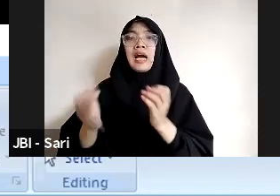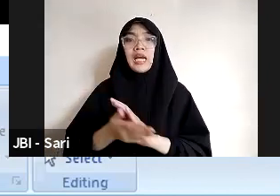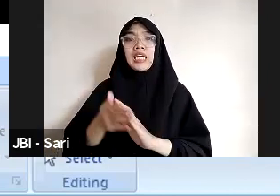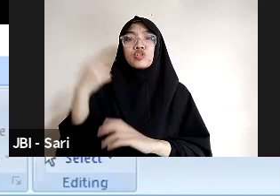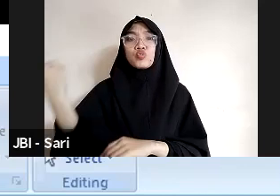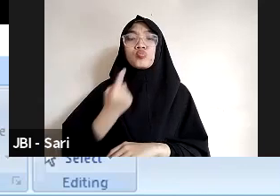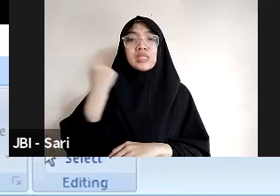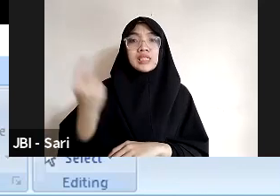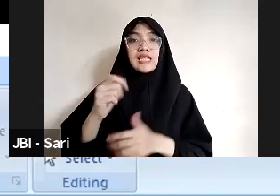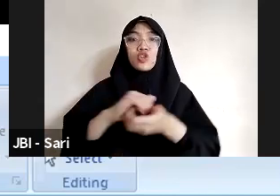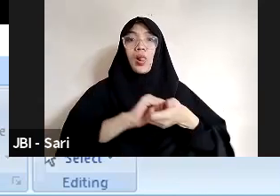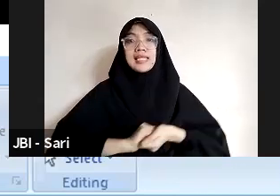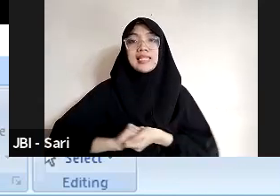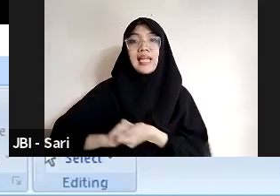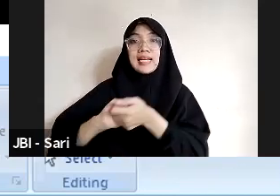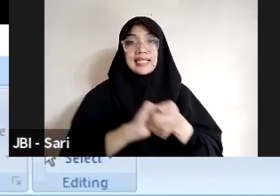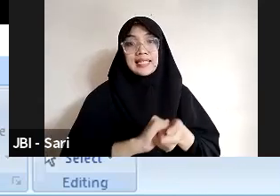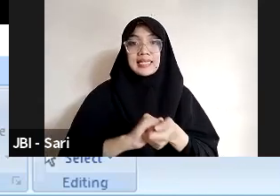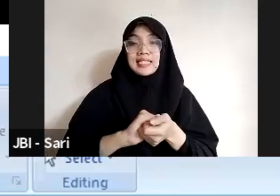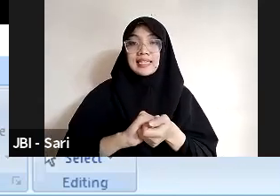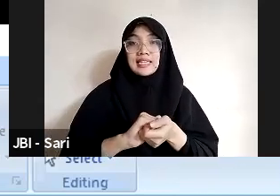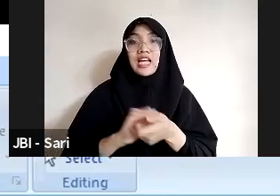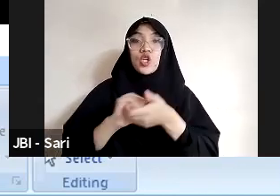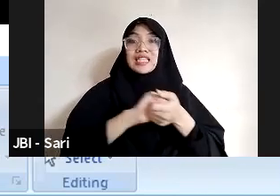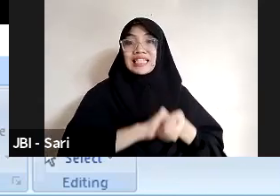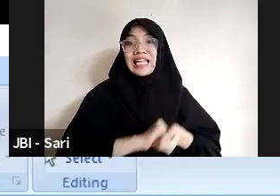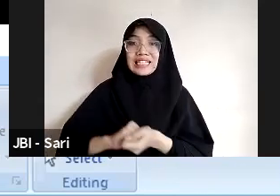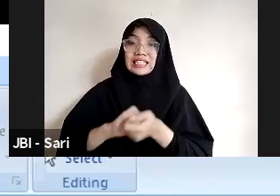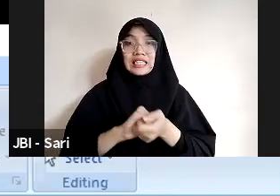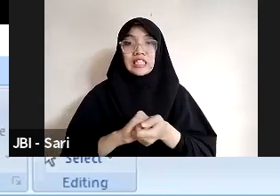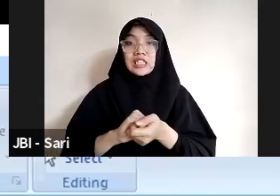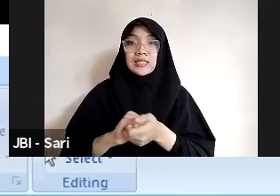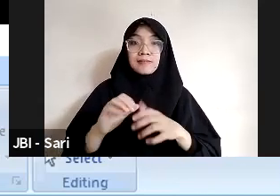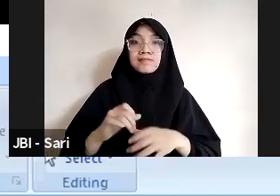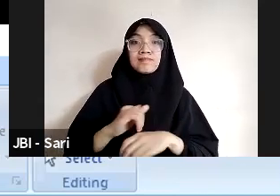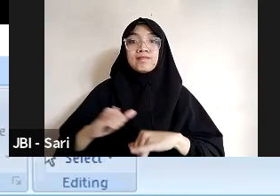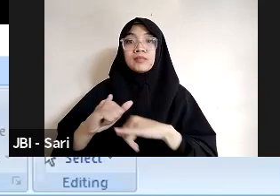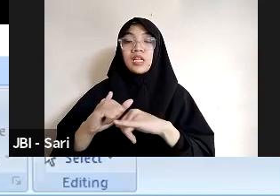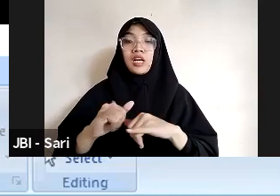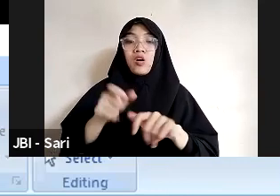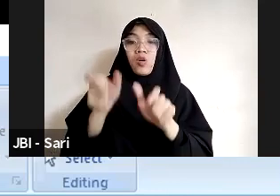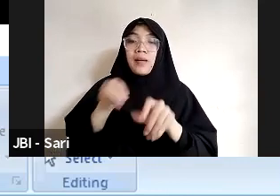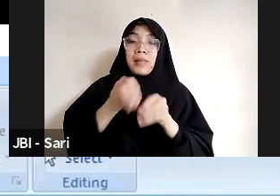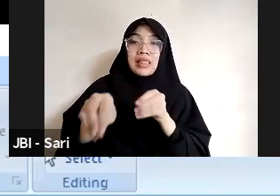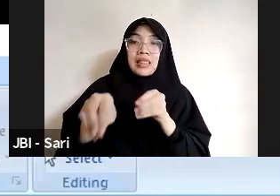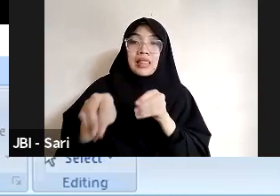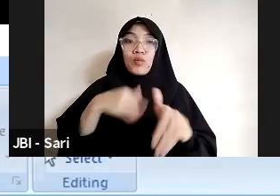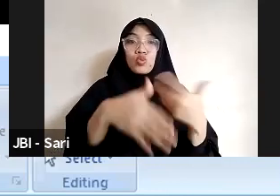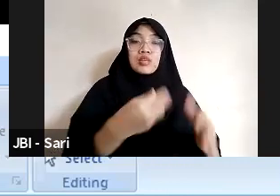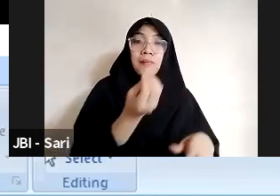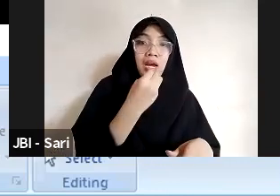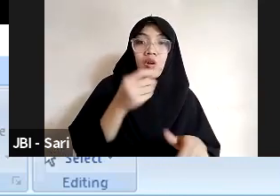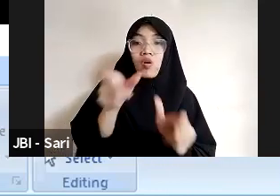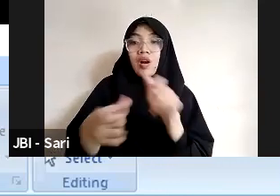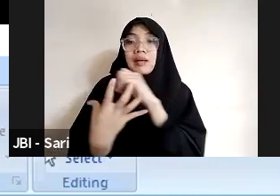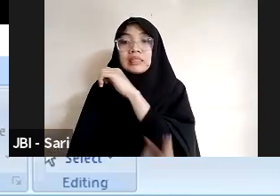solidaritas. Nah, ada solidaritas kolektif yang dibangun antara petani, produsen pangan, kaum miskin kota. Karena Solidaritas